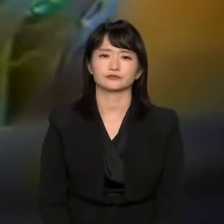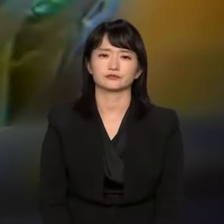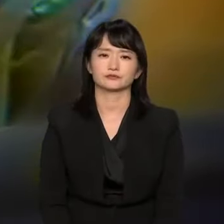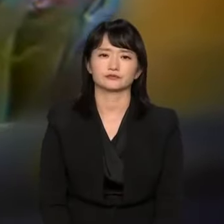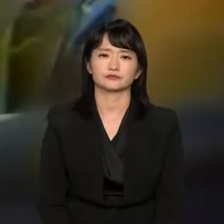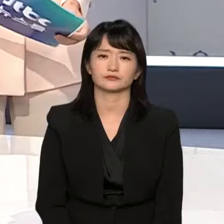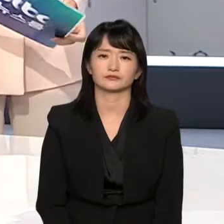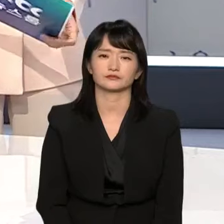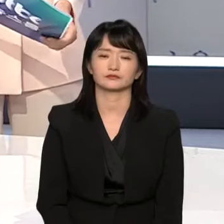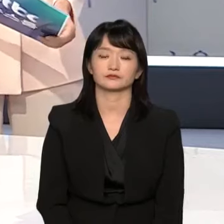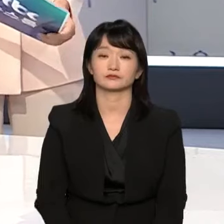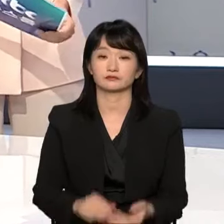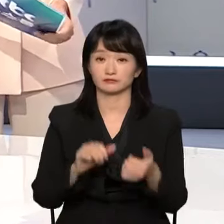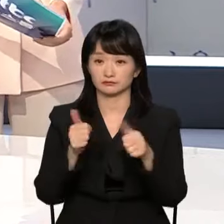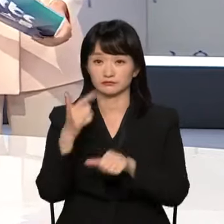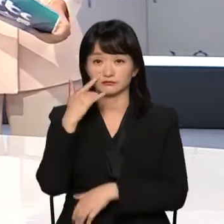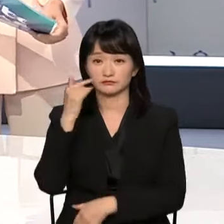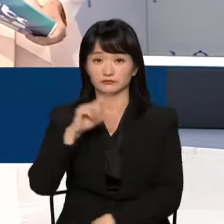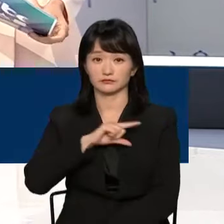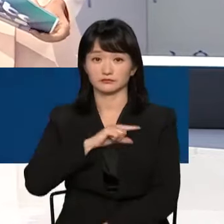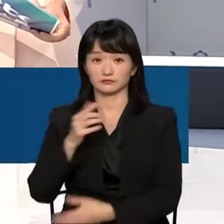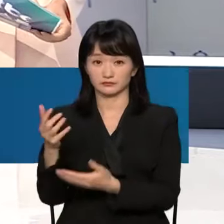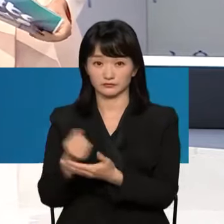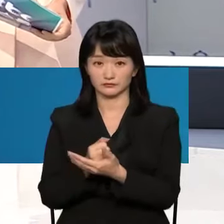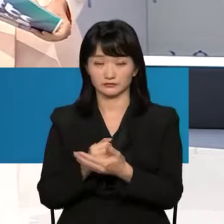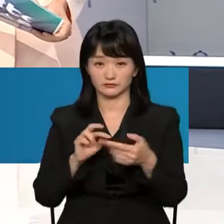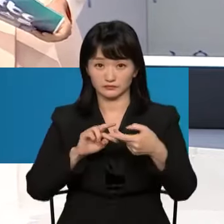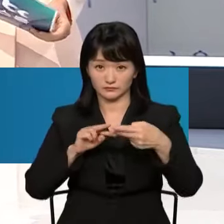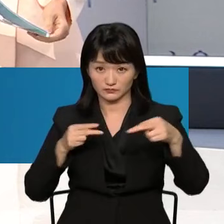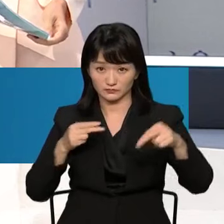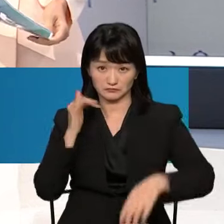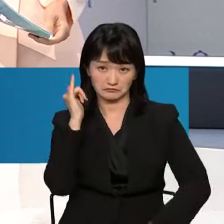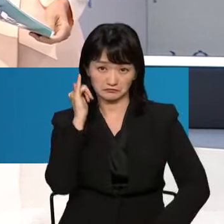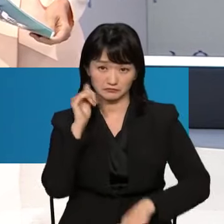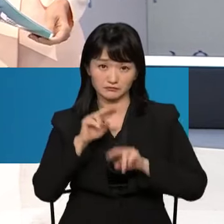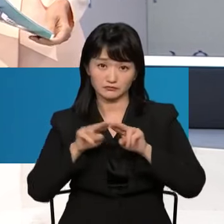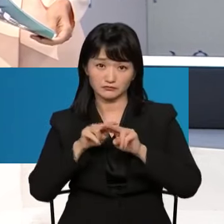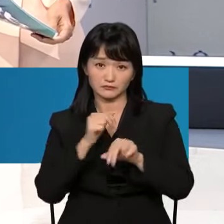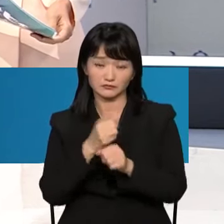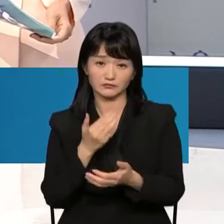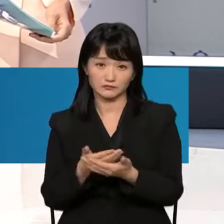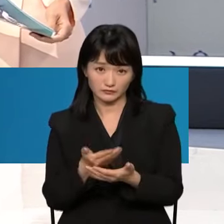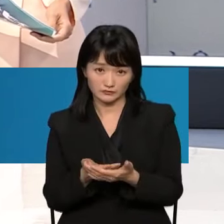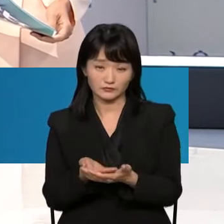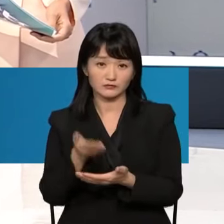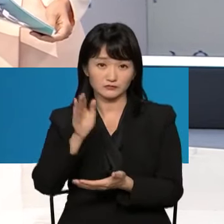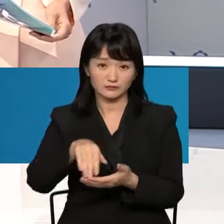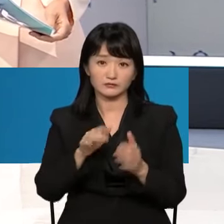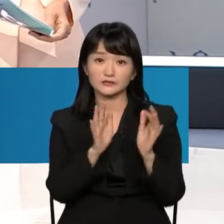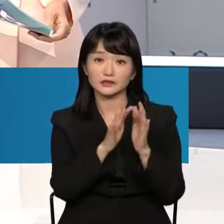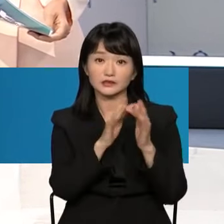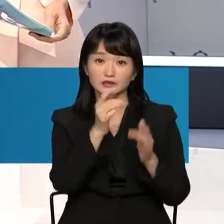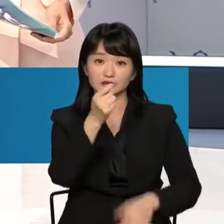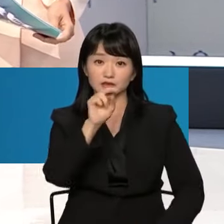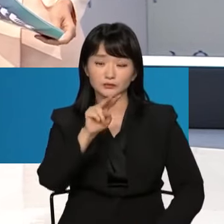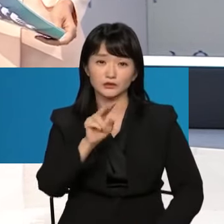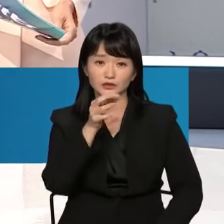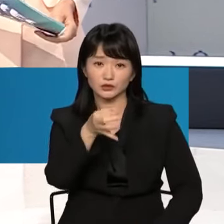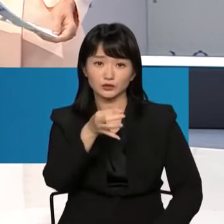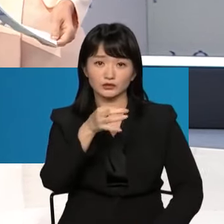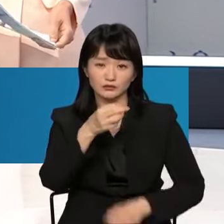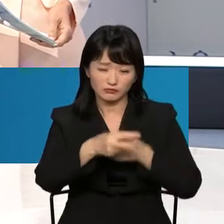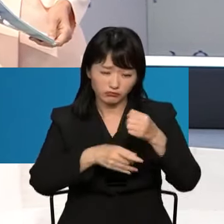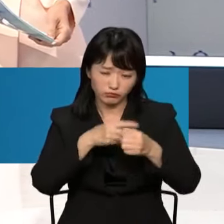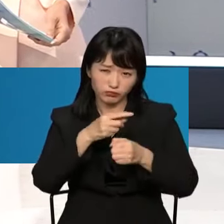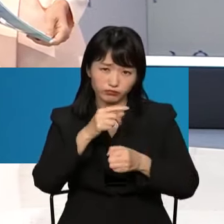김일환입니다. 돌아가신 부모님 명의로 된 유선전화를 해지해달라고 했는데 인터넷과 TV 요금은 몇